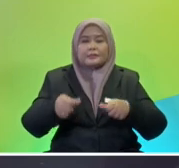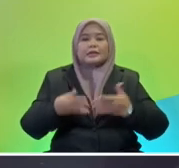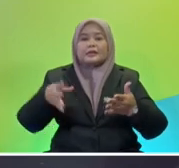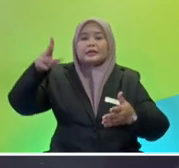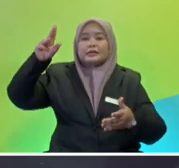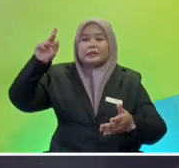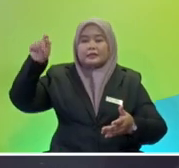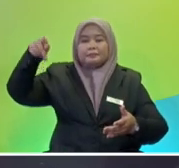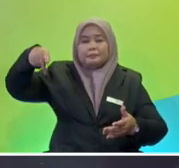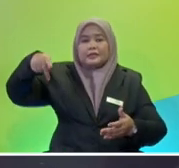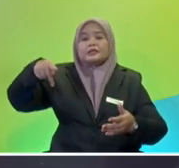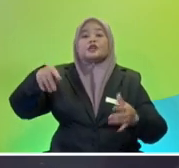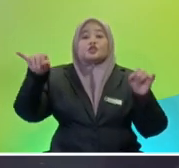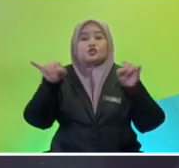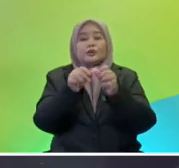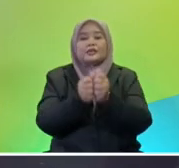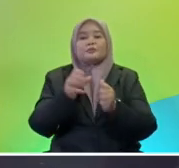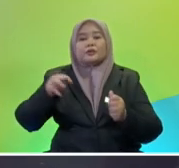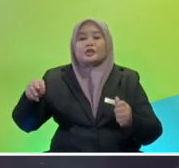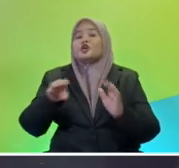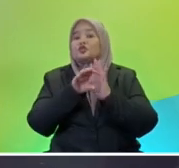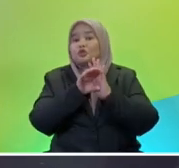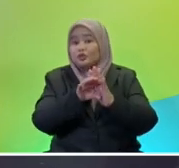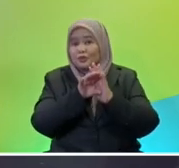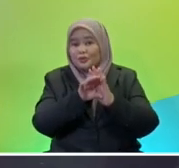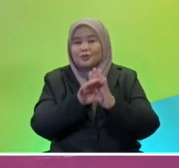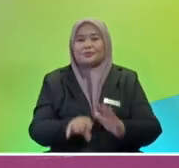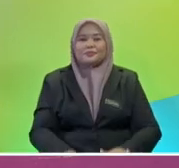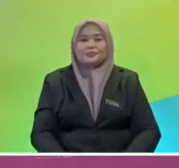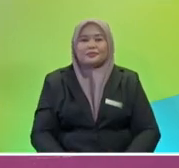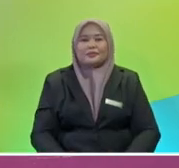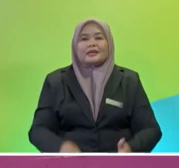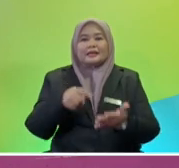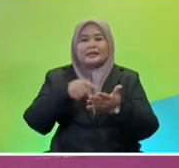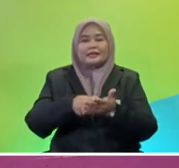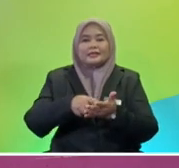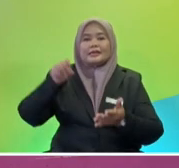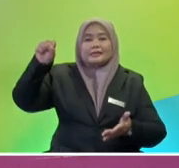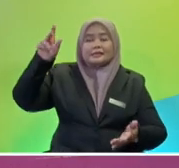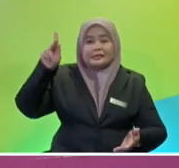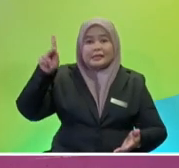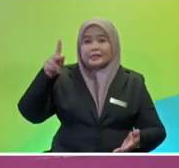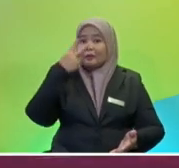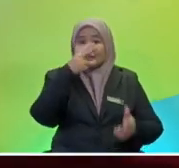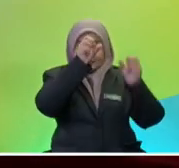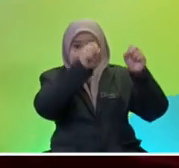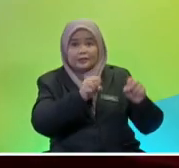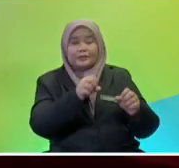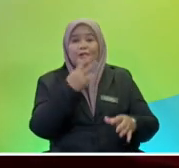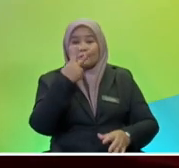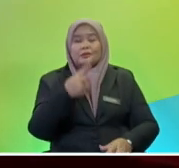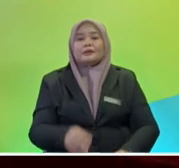bersesuaian kepada murid-murid kita jadi contohnya Ini Escape Oke